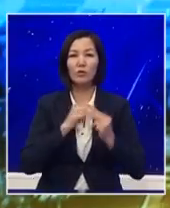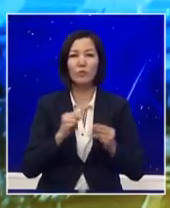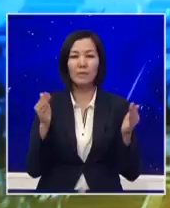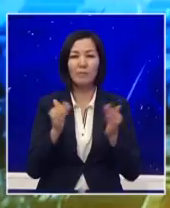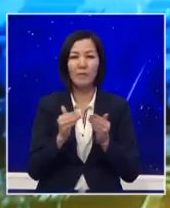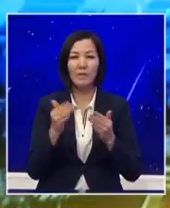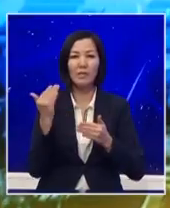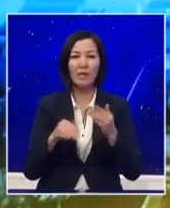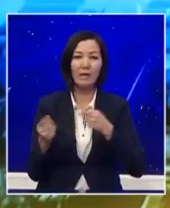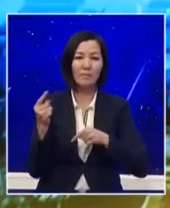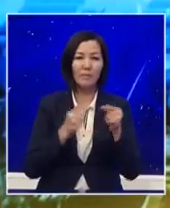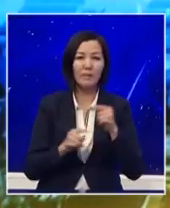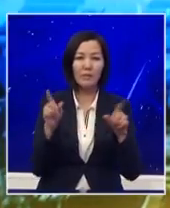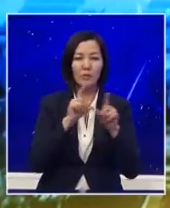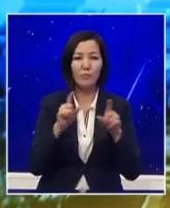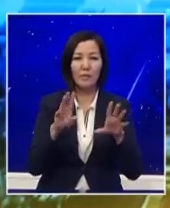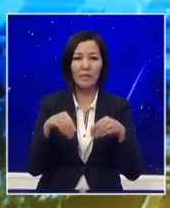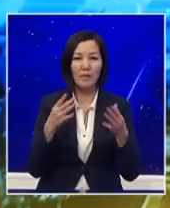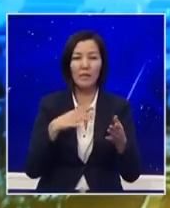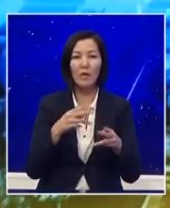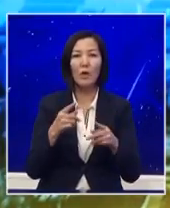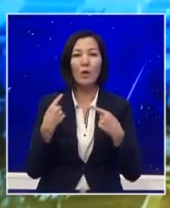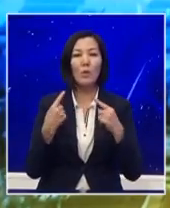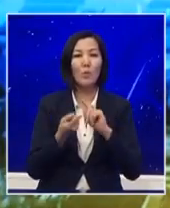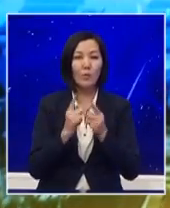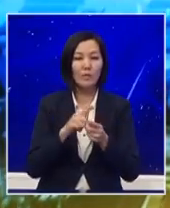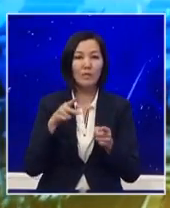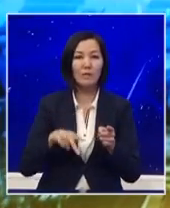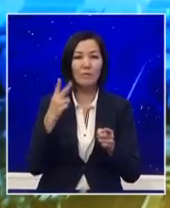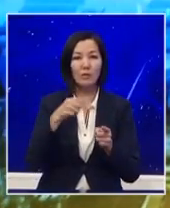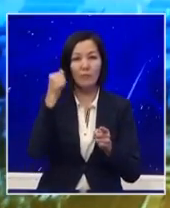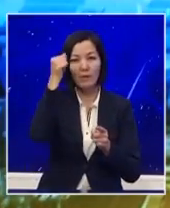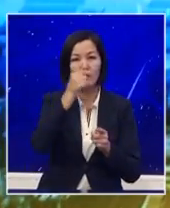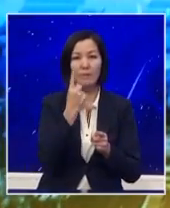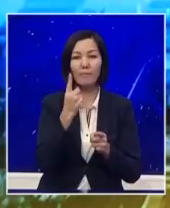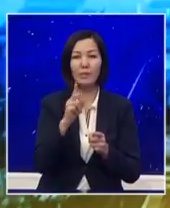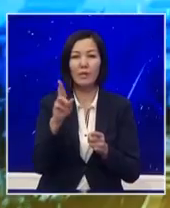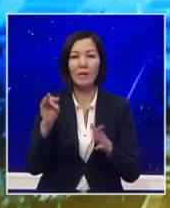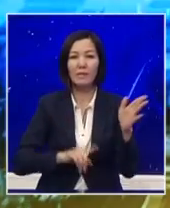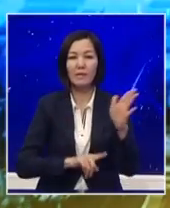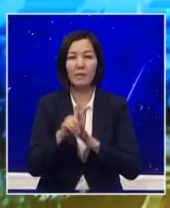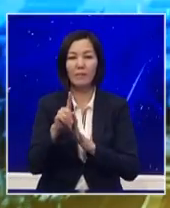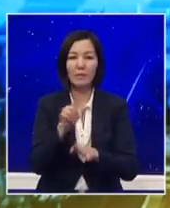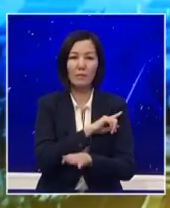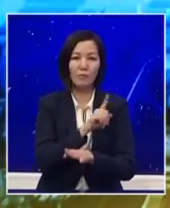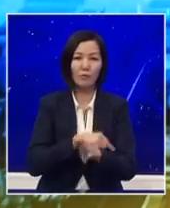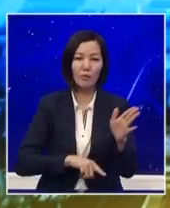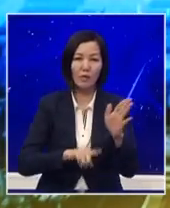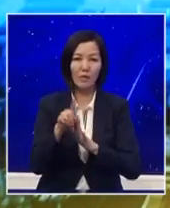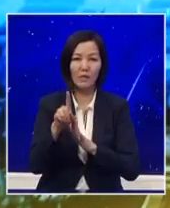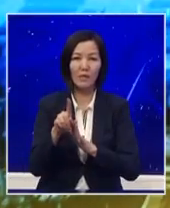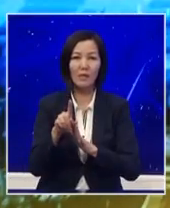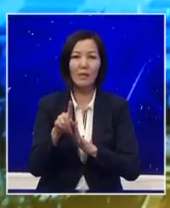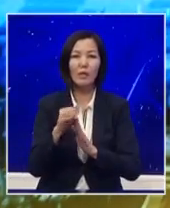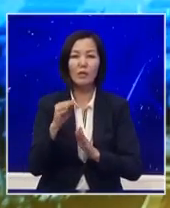және шағын бизнес субъектілеріне қарастырылған. Өзгеріс 2020 жылдың 1 қаңтарынан бастап күшіне енген. Осы